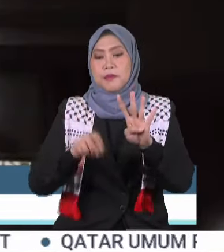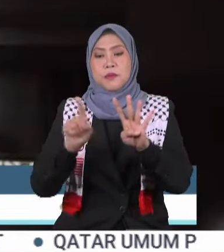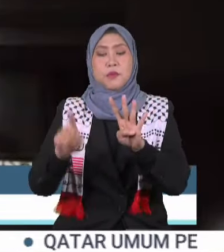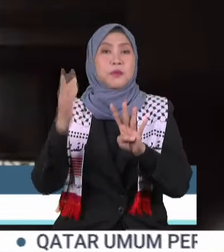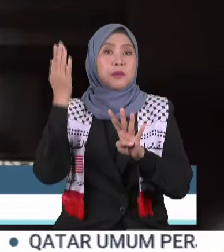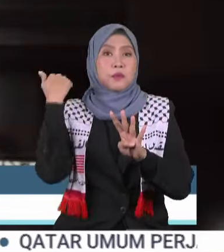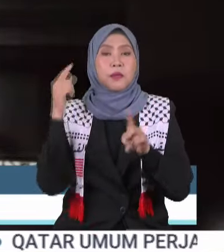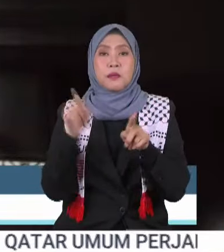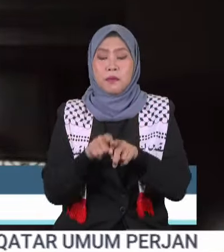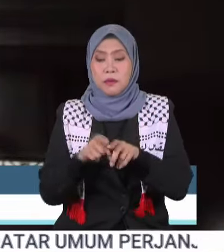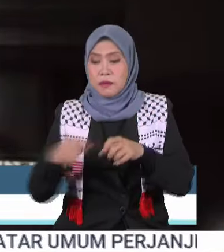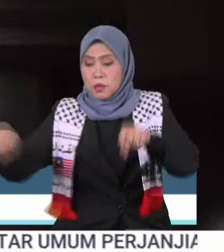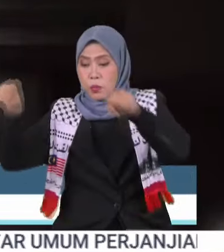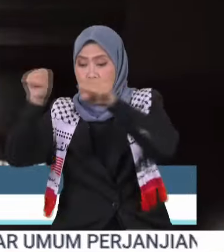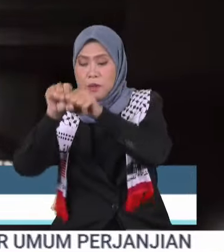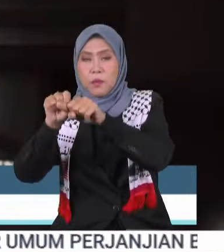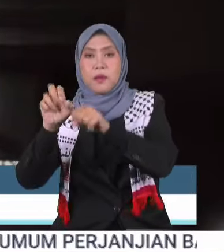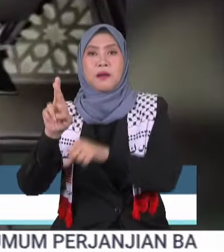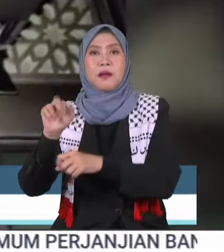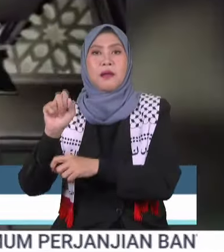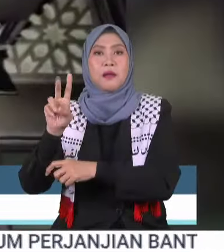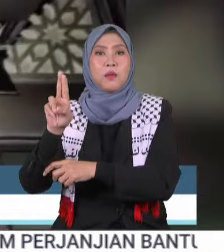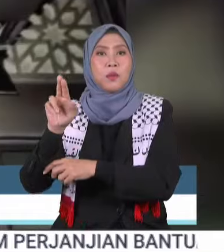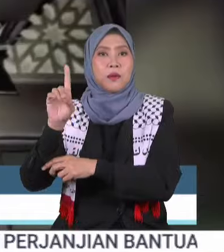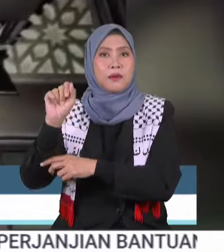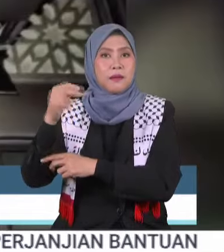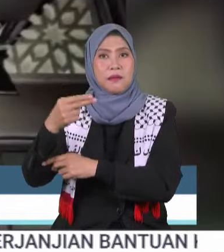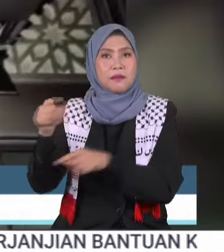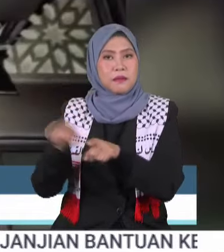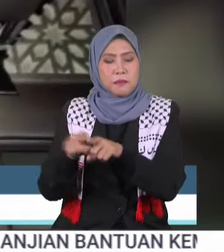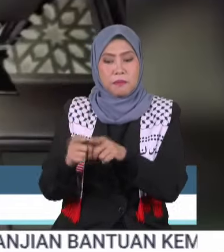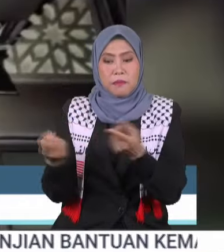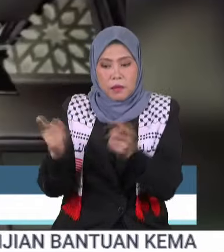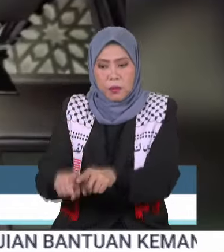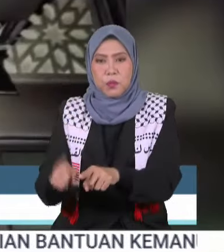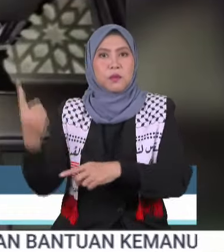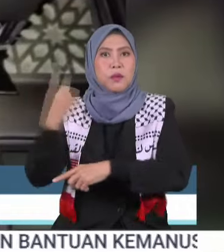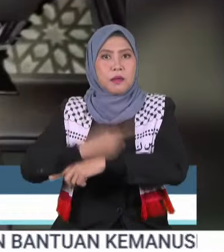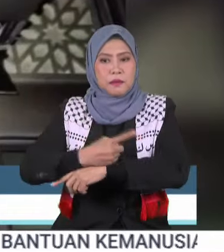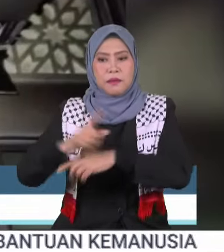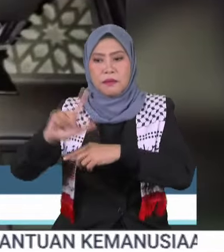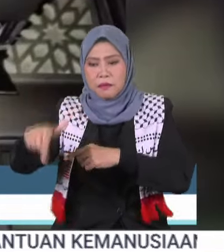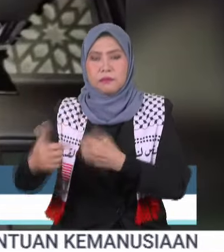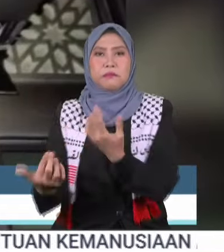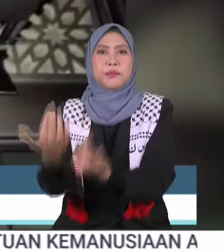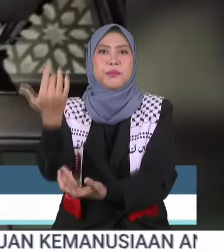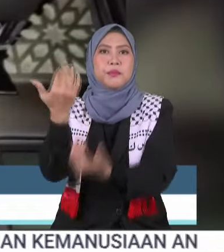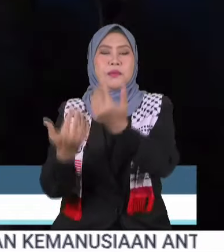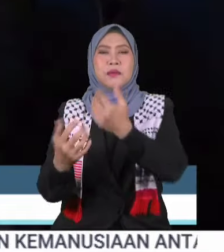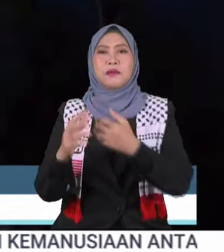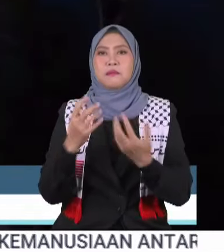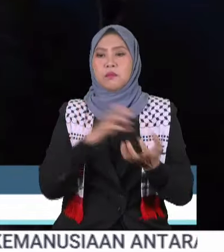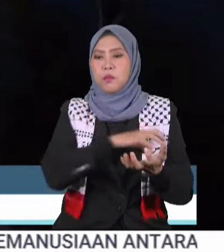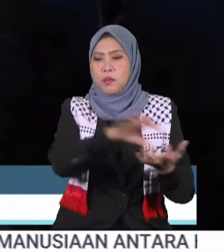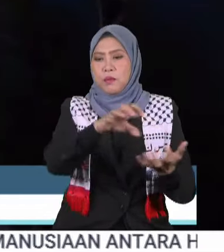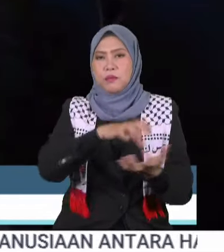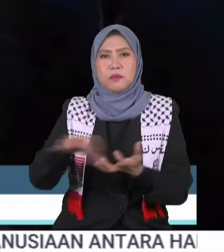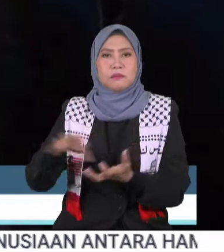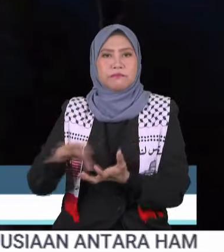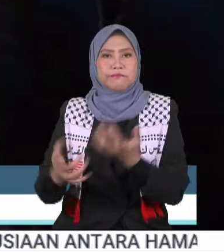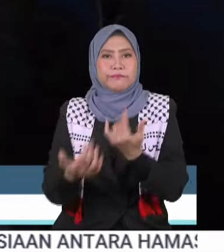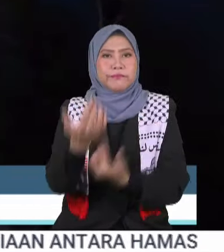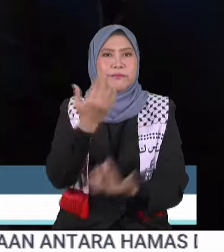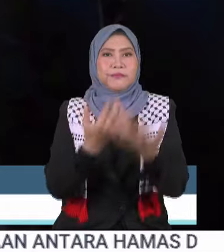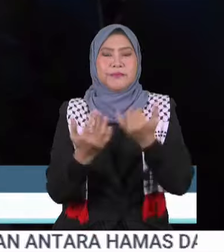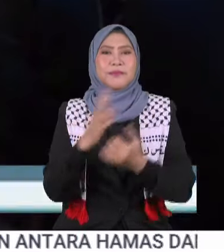lalu manakala kejadian sama di Surau arraudah di Parit bangas berlaku sehari kemudian kedudua premis mengalami kerosakan dan kos baik pulh ditanggung